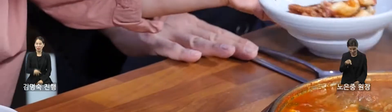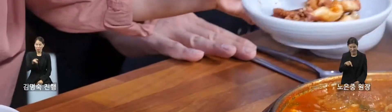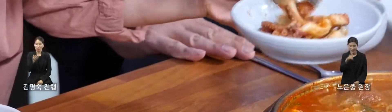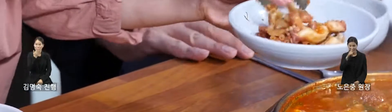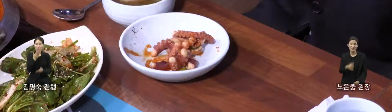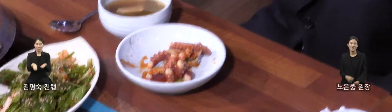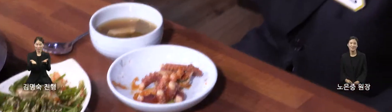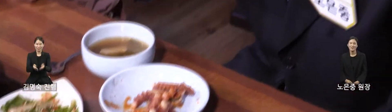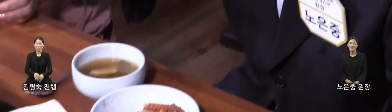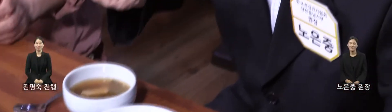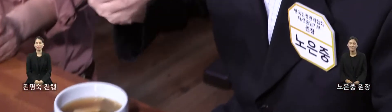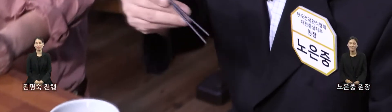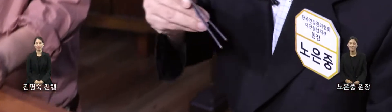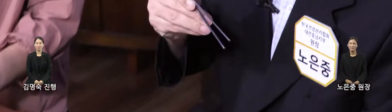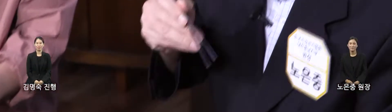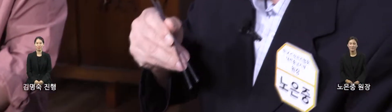예.